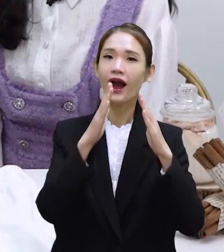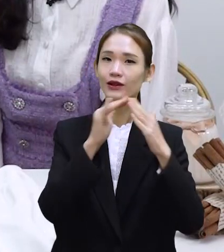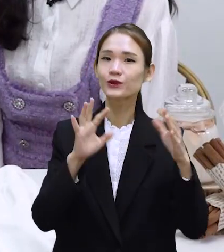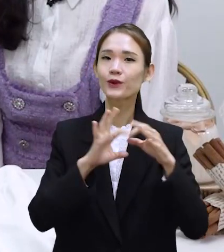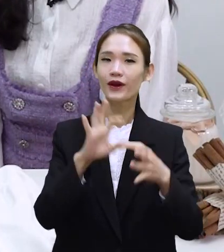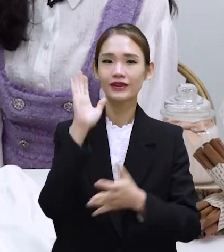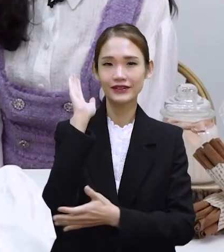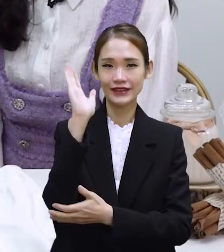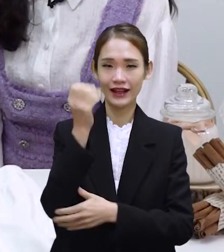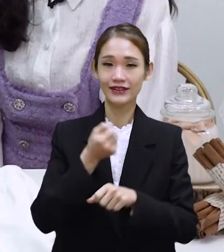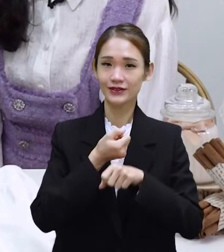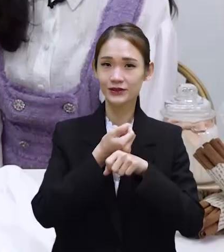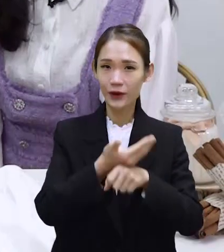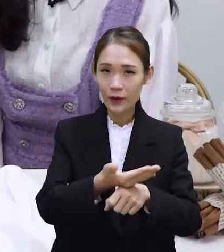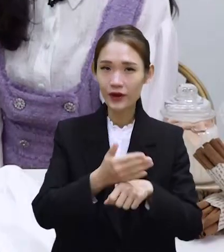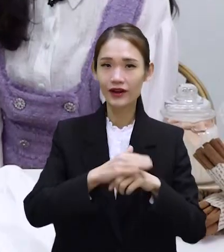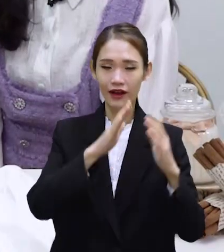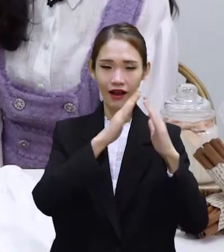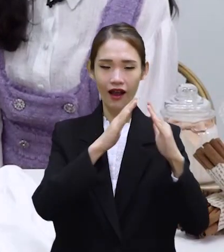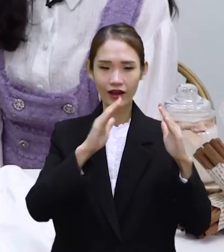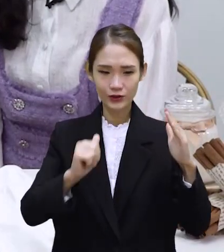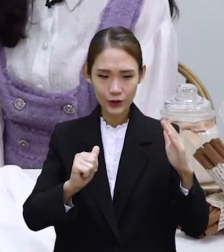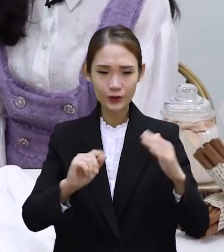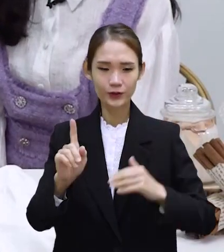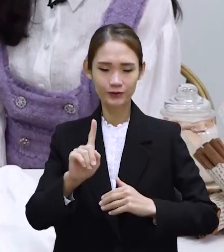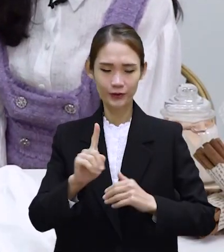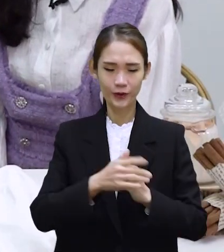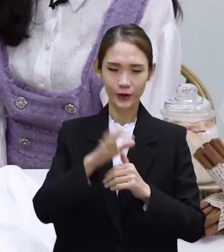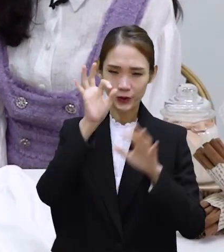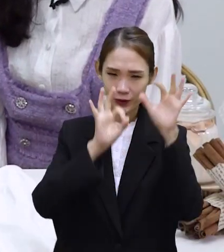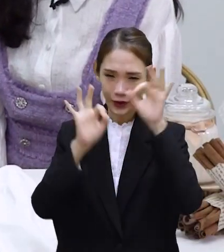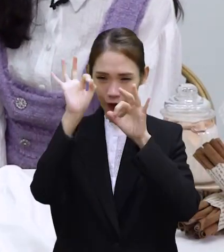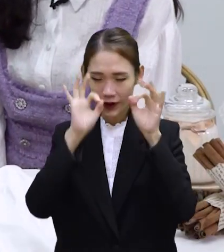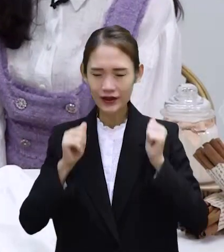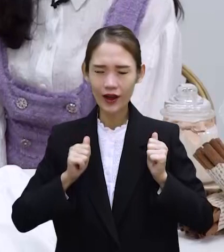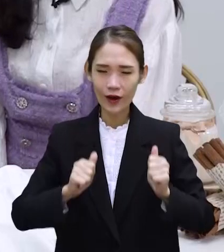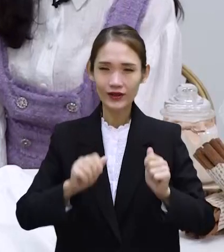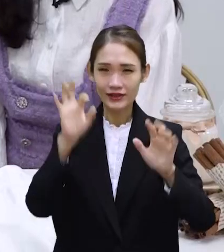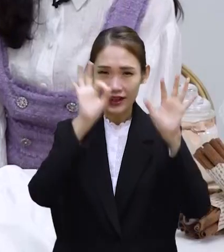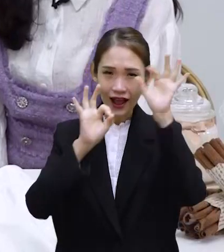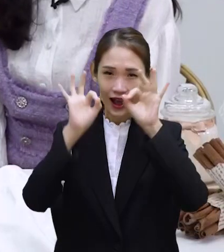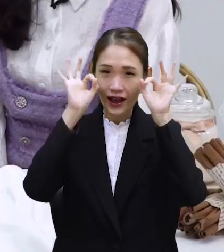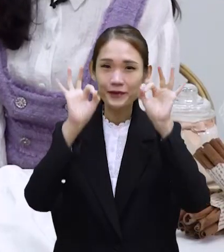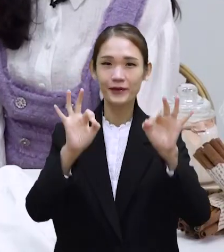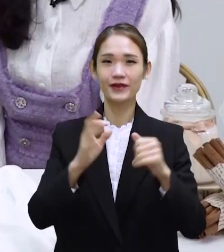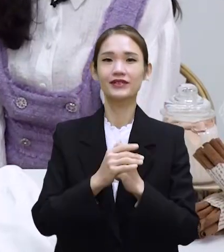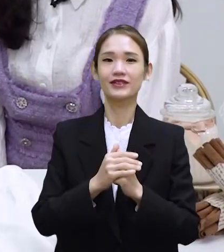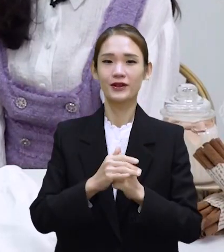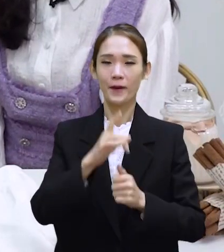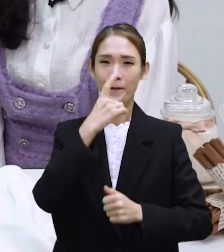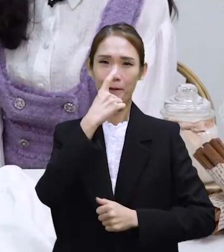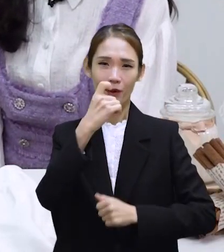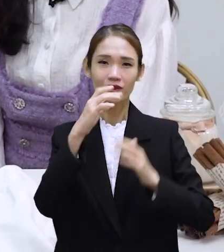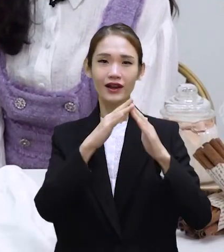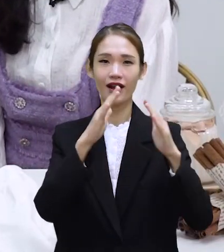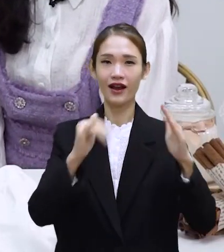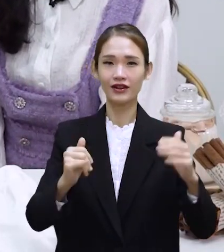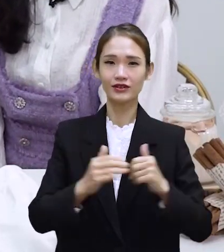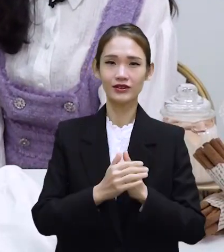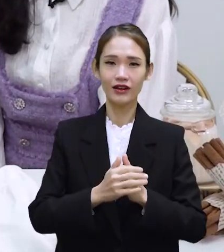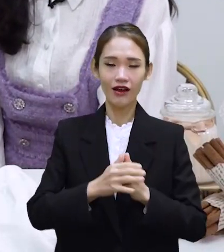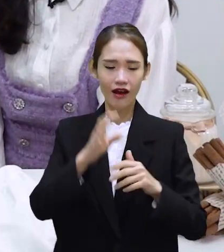이 가족 얘기들을 해야겠다 그래서 어떤 가족이 좋을지를 열심히 찾아봤어요 열심히 찾아와서 진짜 멋진 가지고